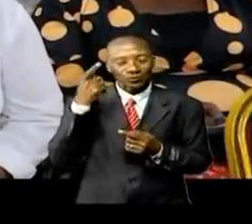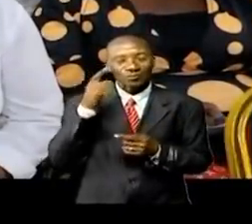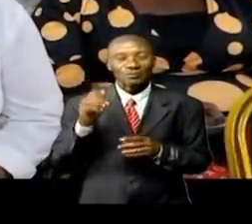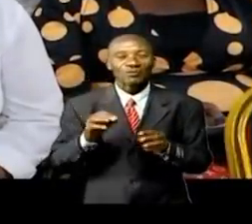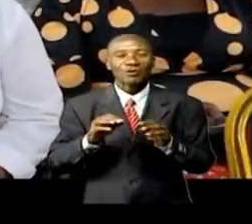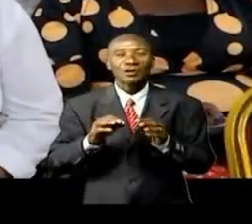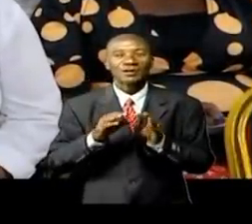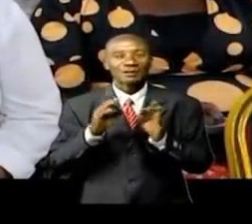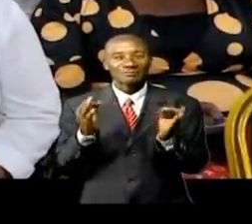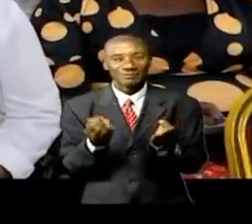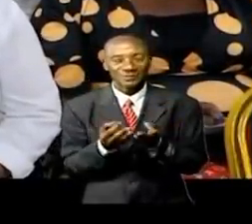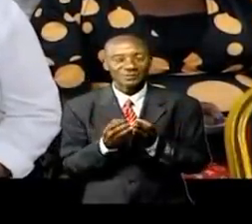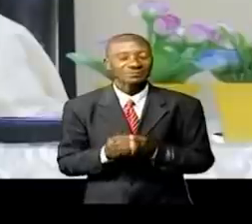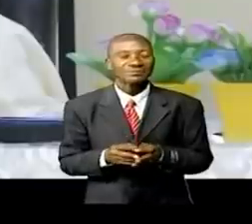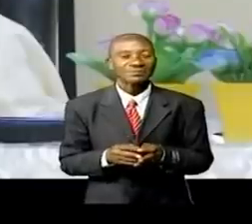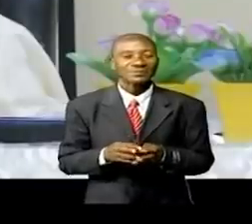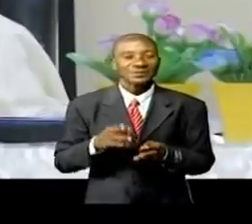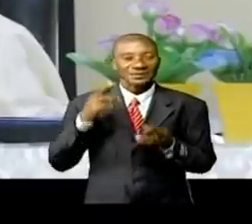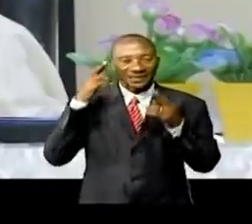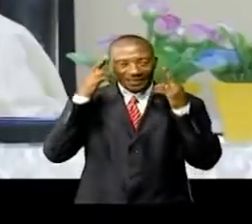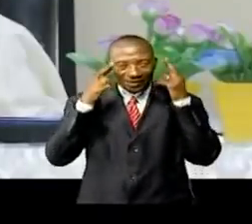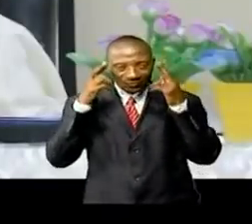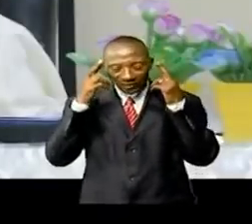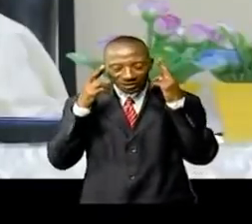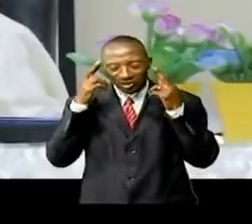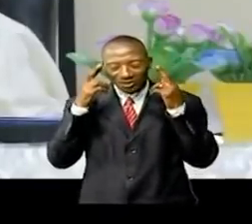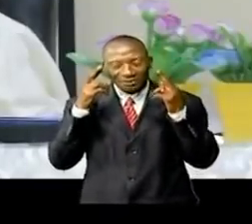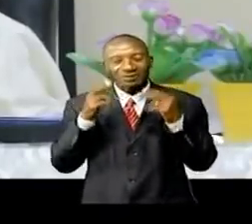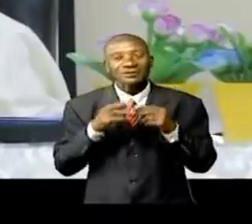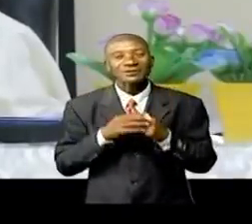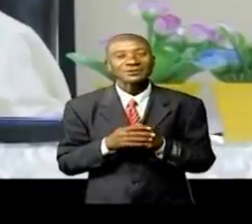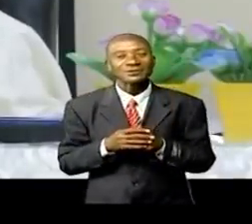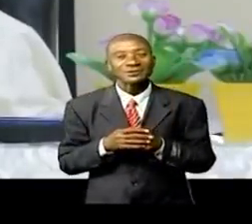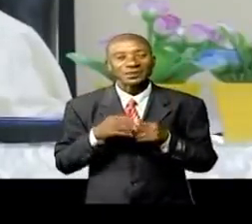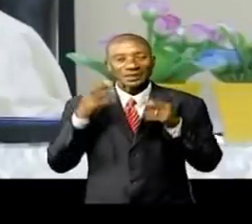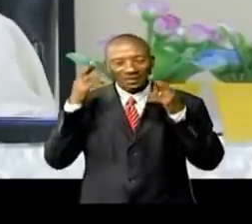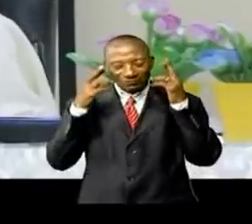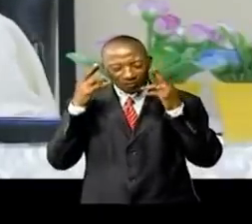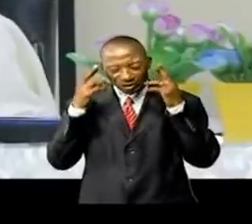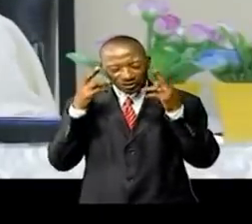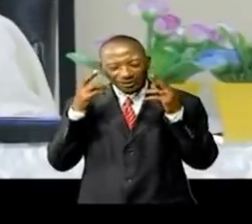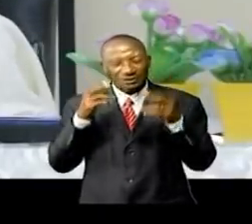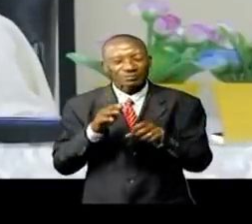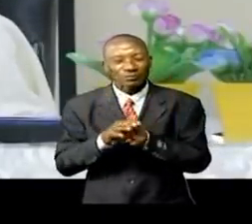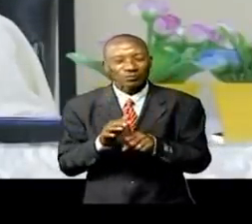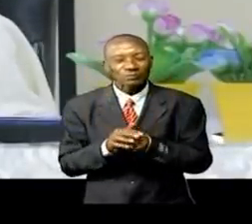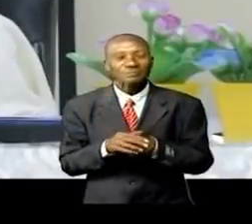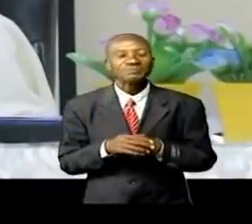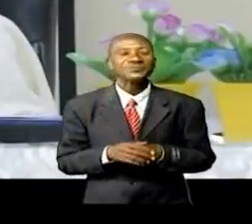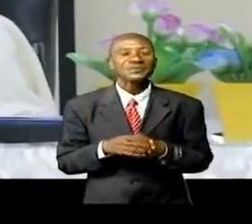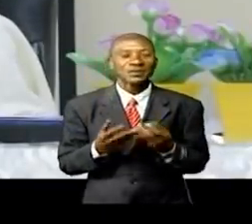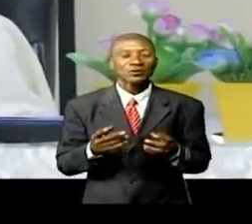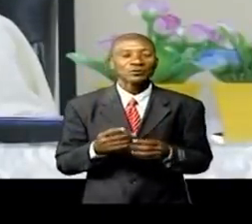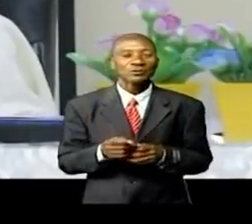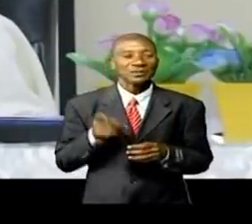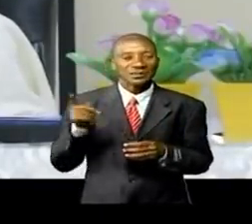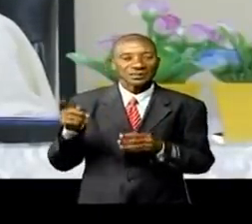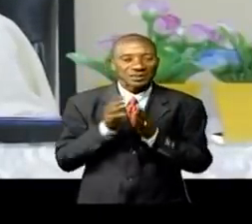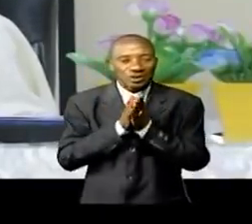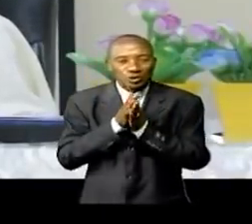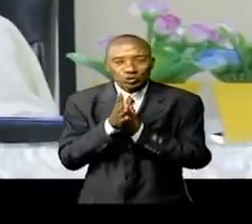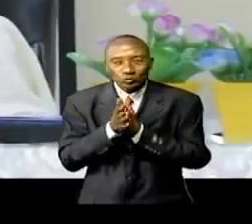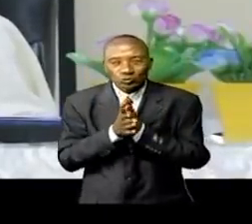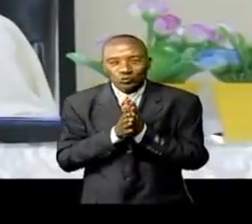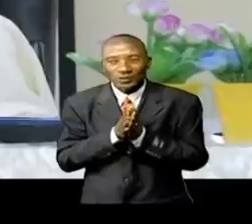de réfléchir au cours de ce symposium, réfléchir en l'air. Nous souhaitons que ces